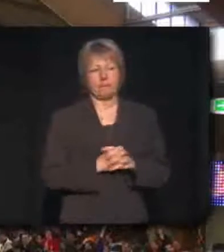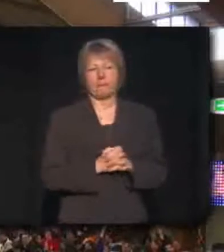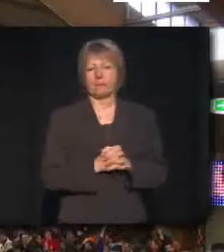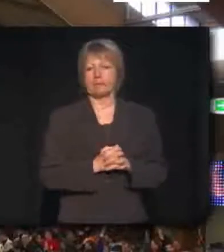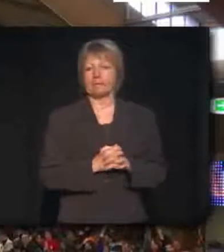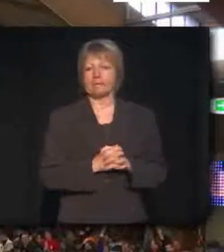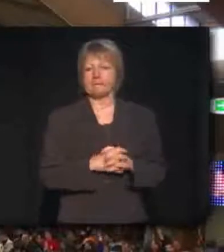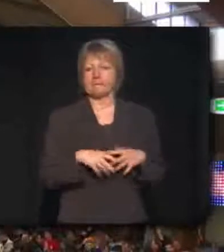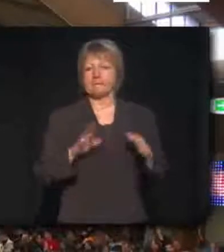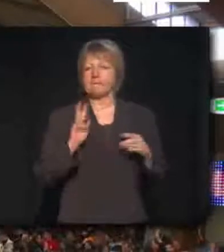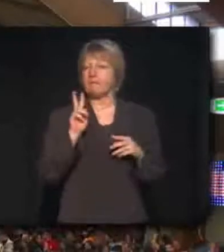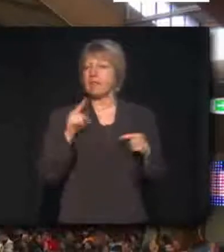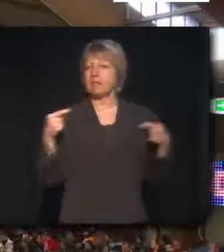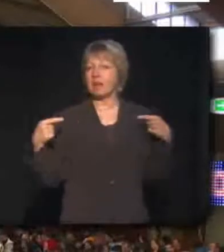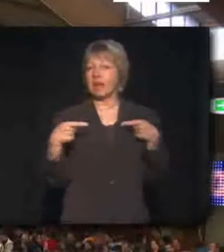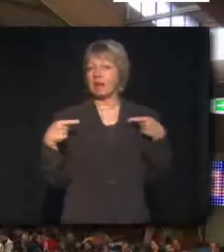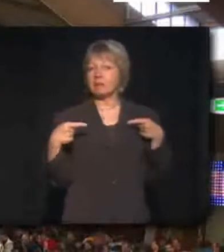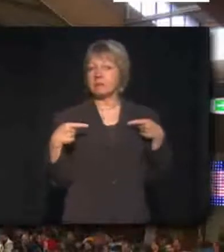Gegenrede